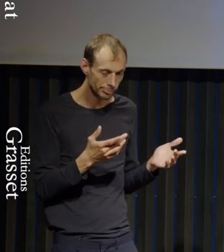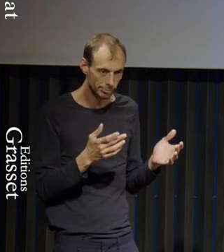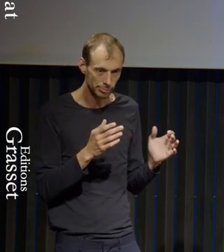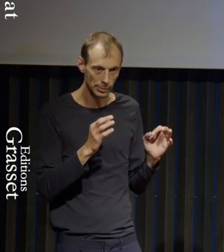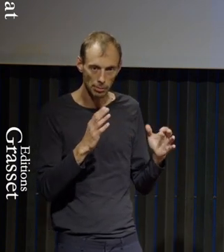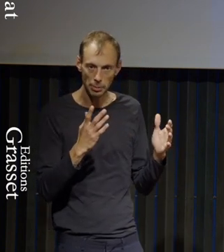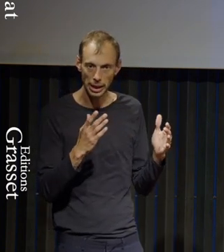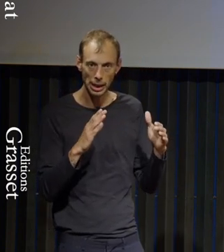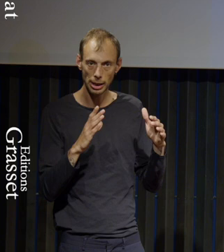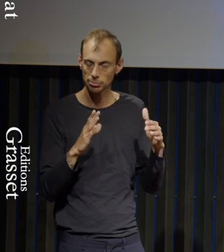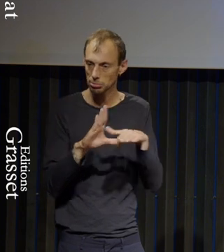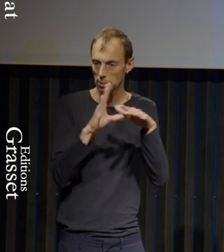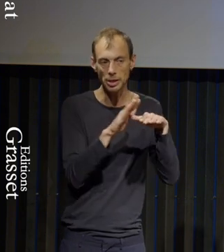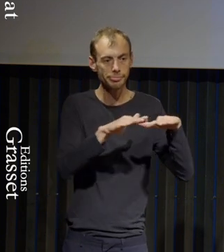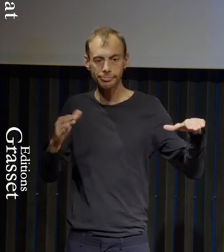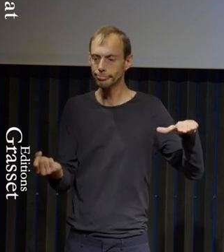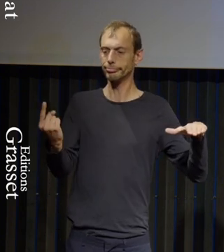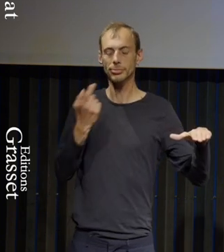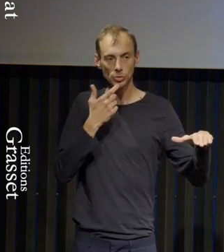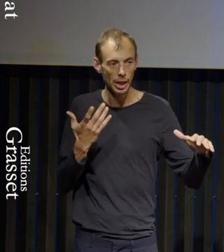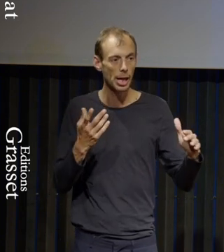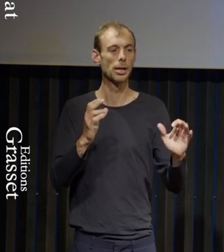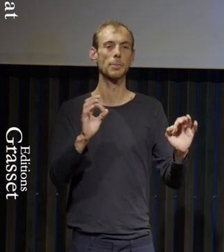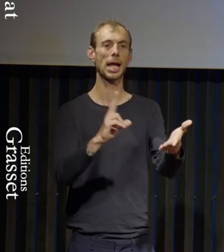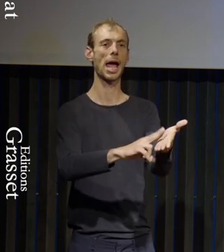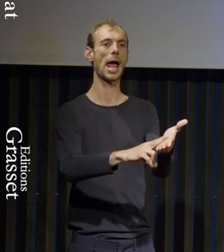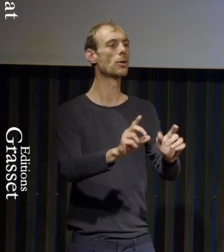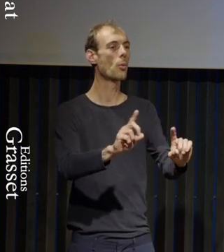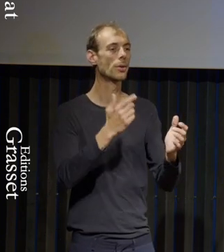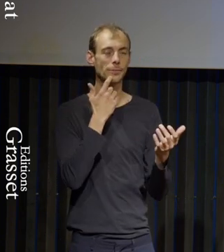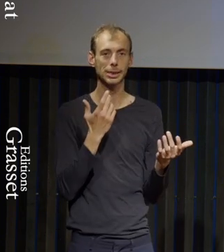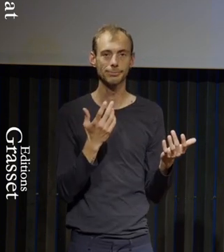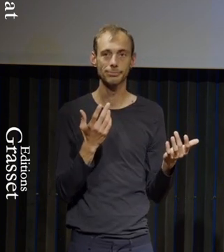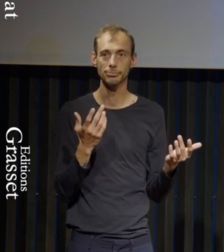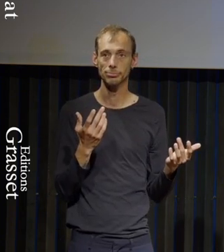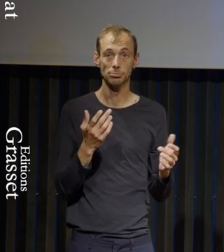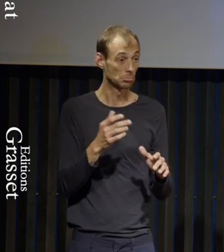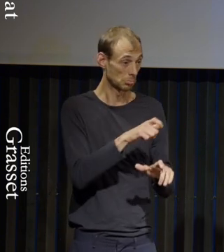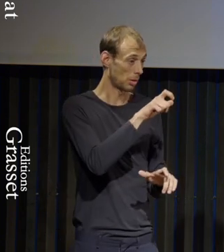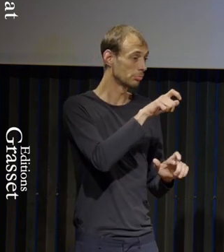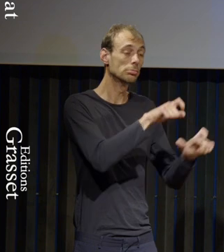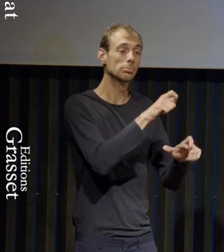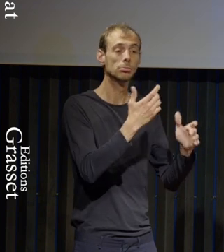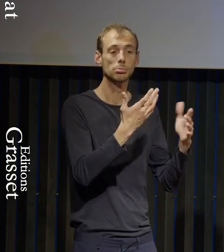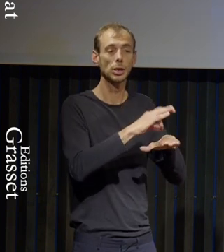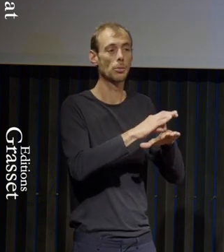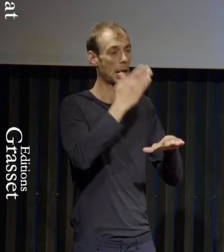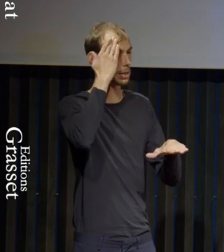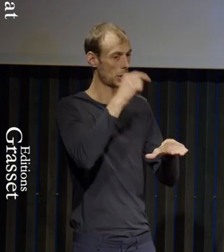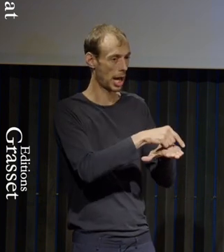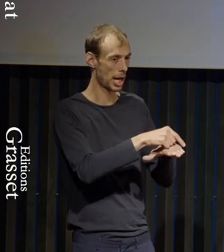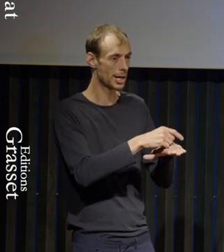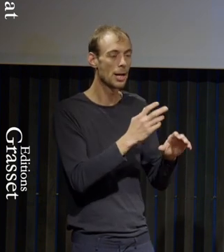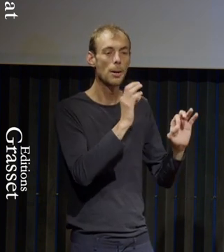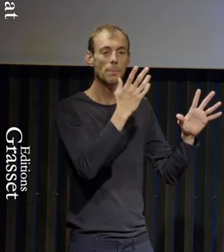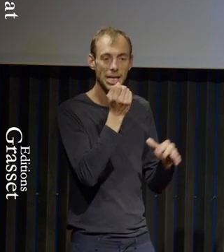fait en compte la réalité, à savoir le génie qui serait associé aux maladies mentales. Vous rappelez quand même que c'est